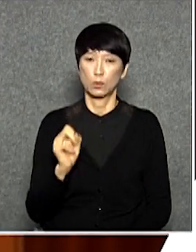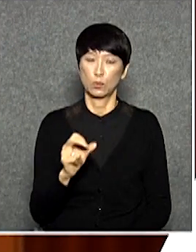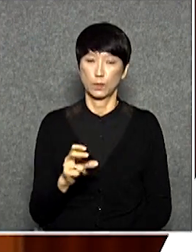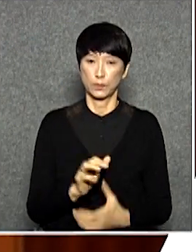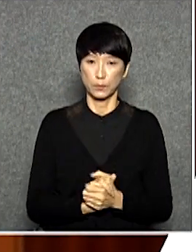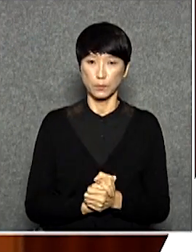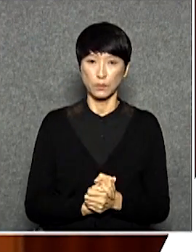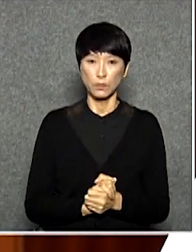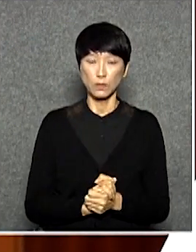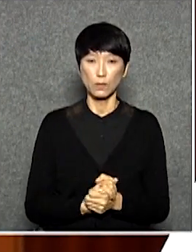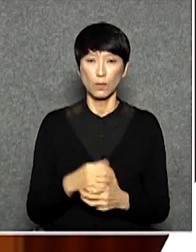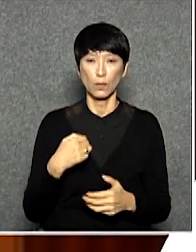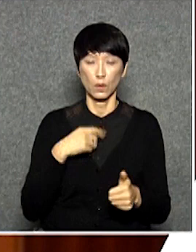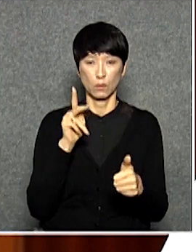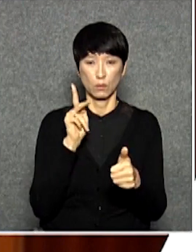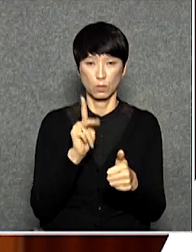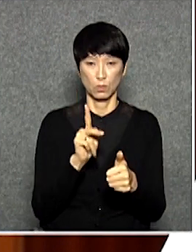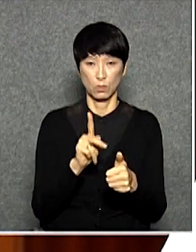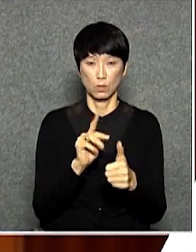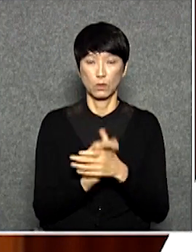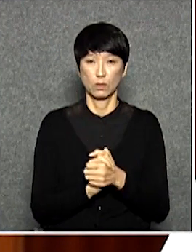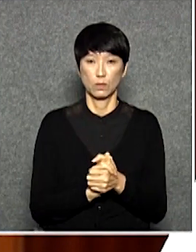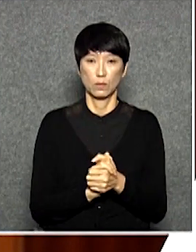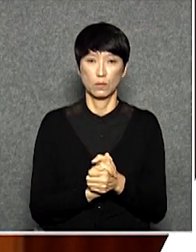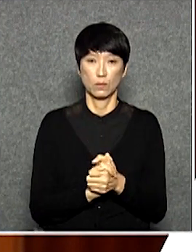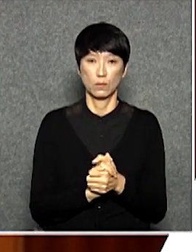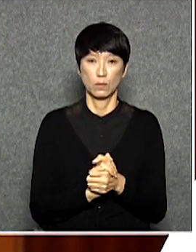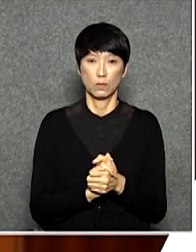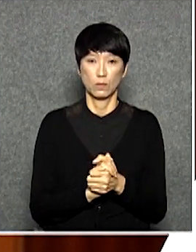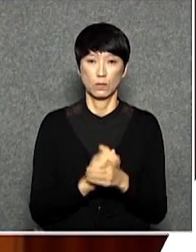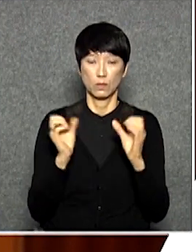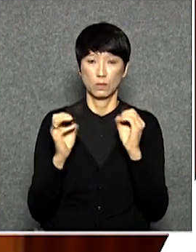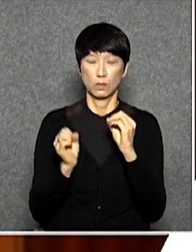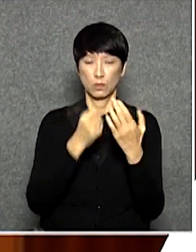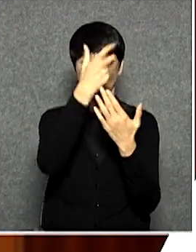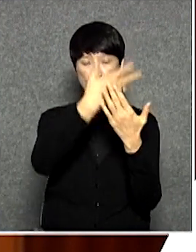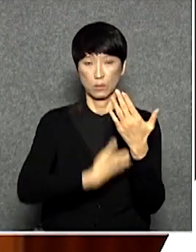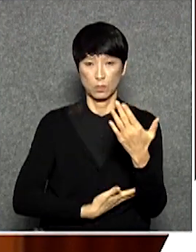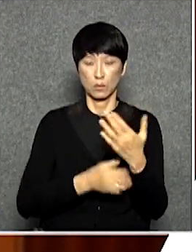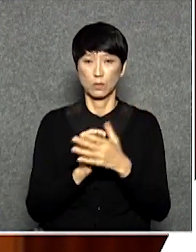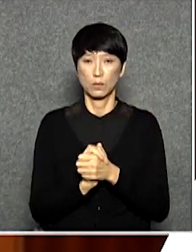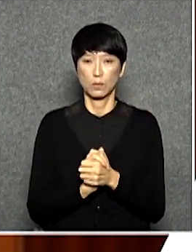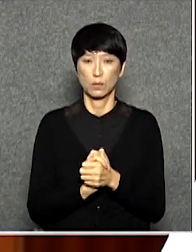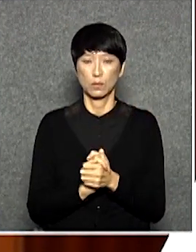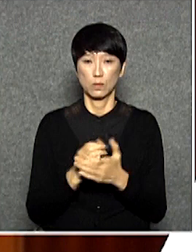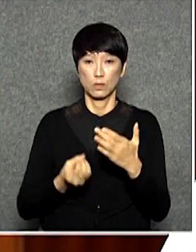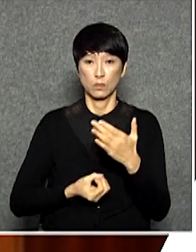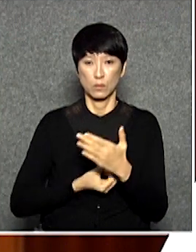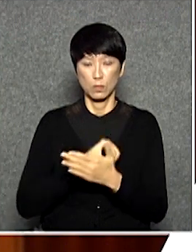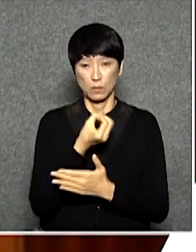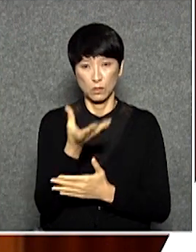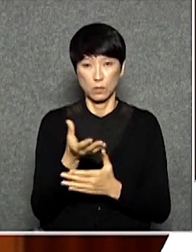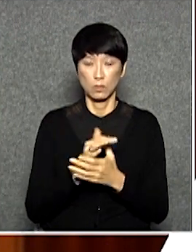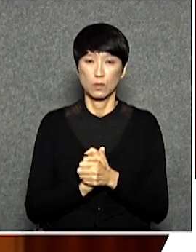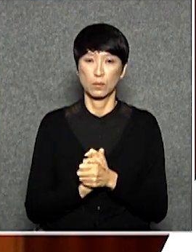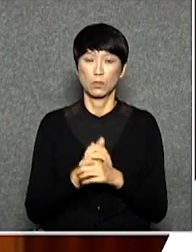我咧就透過依個嘅大家議事規程裏面咧，就提出咧，我就俾大家去提問。咁